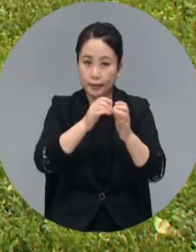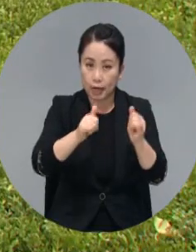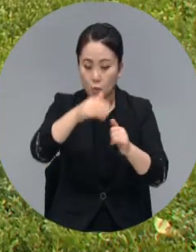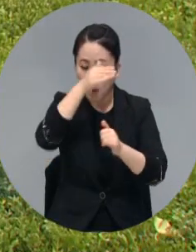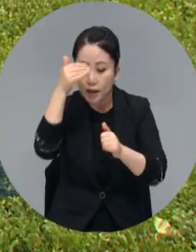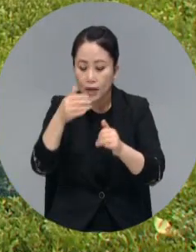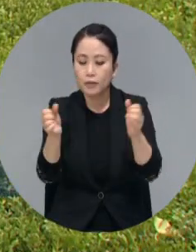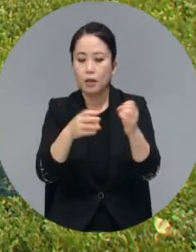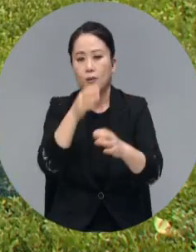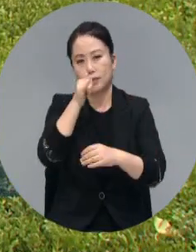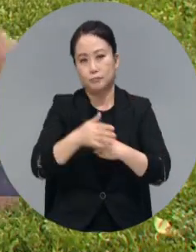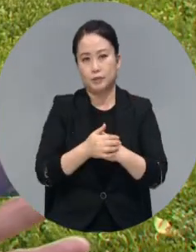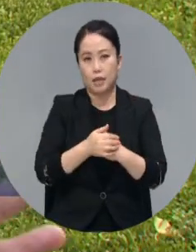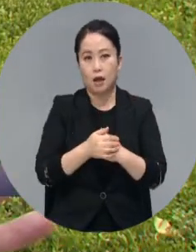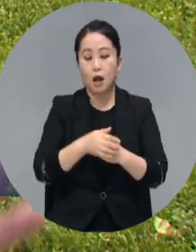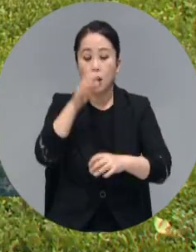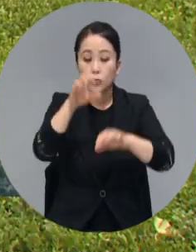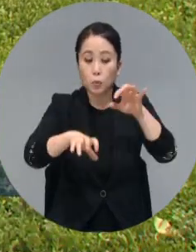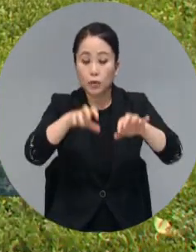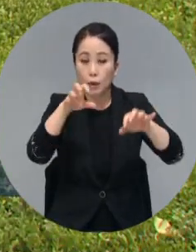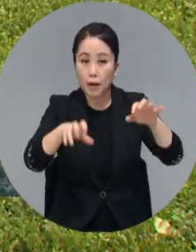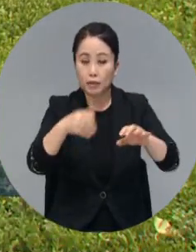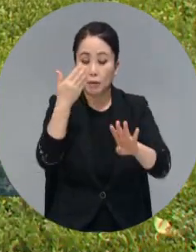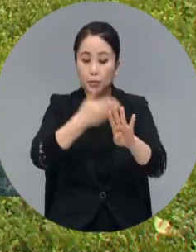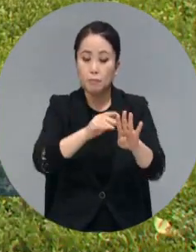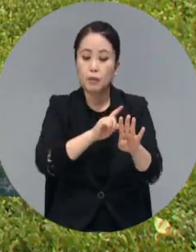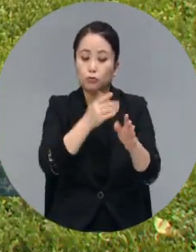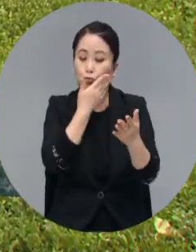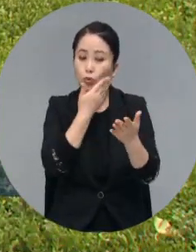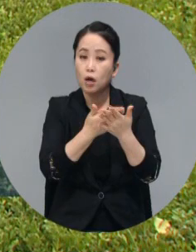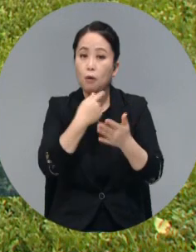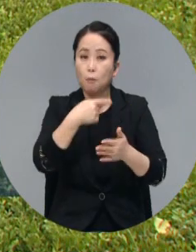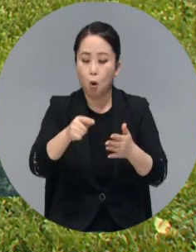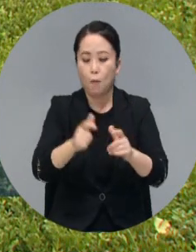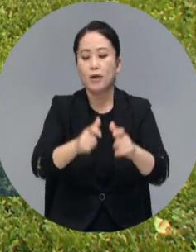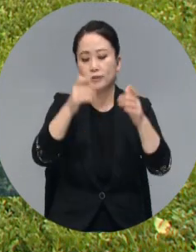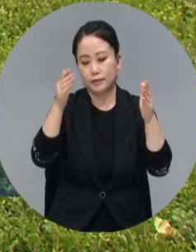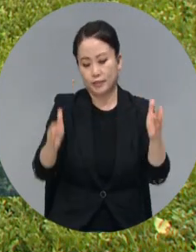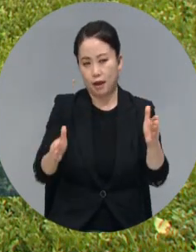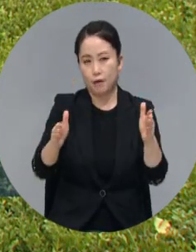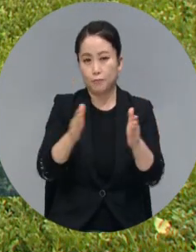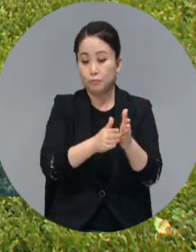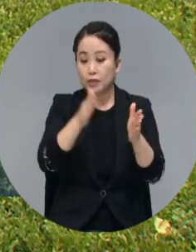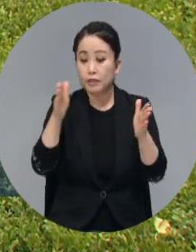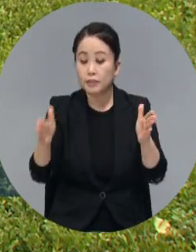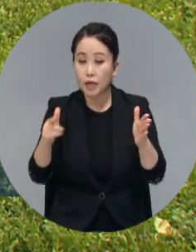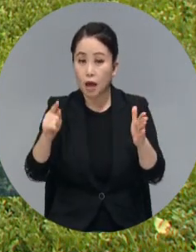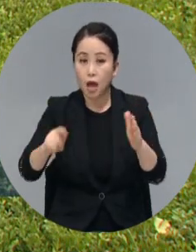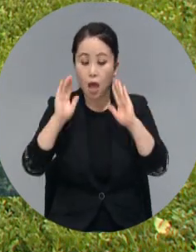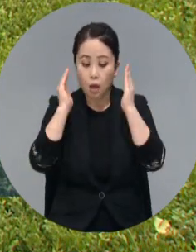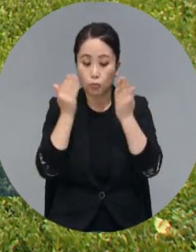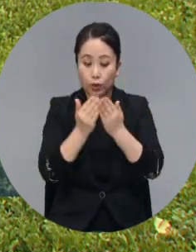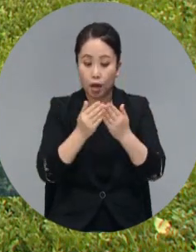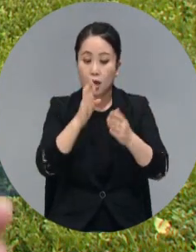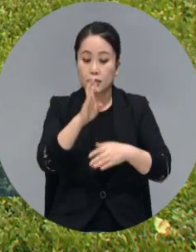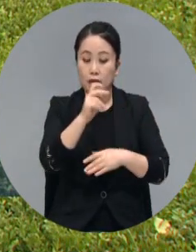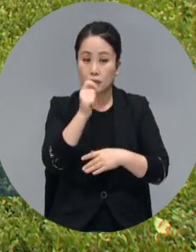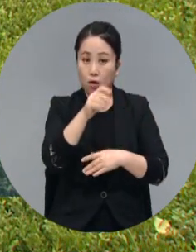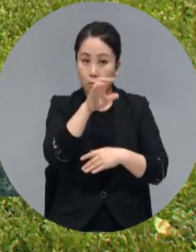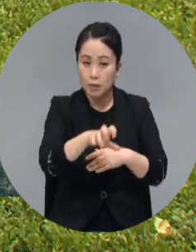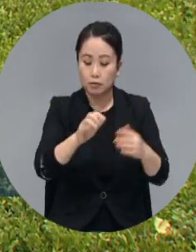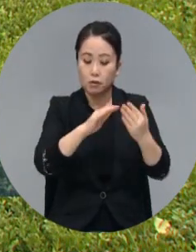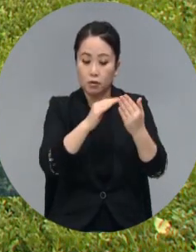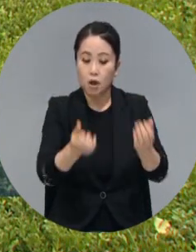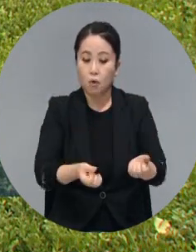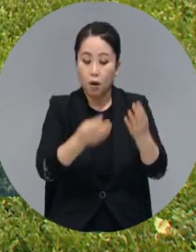비프의 가장 중요한 키워드는 확장입니다. 해운대 센텀 지역에서 영화제가 열리고 있는데 그걸 더